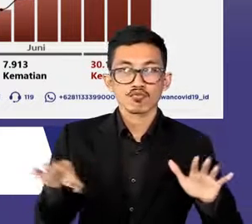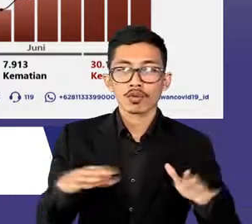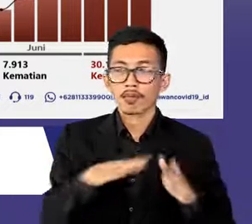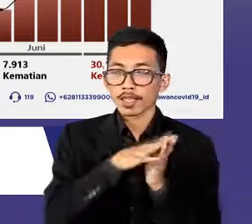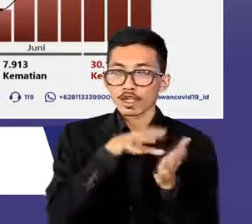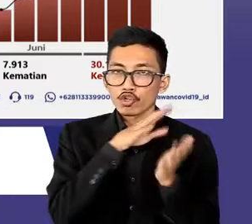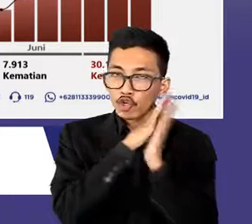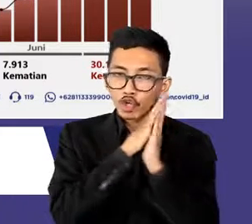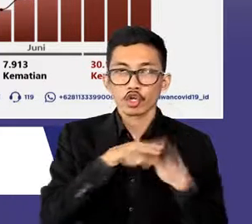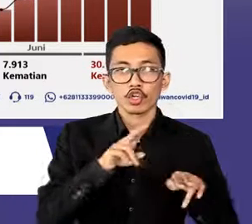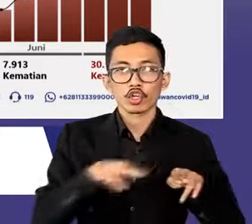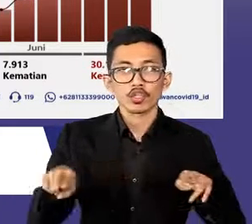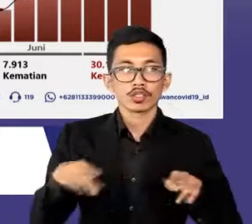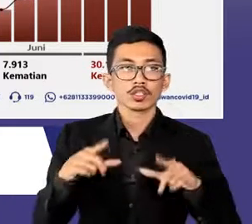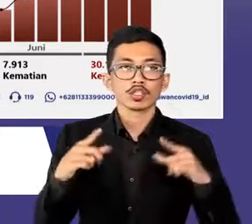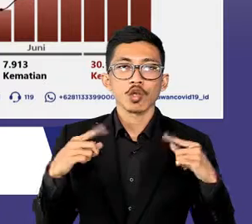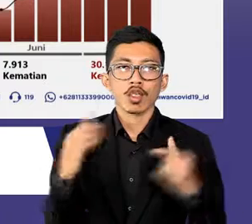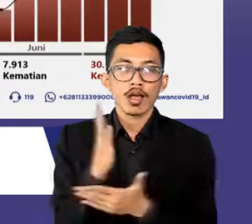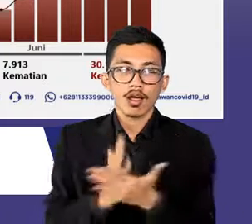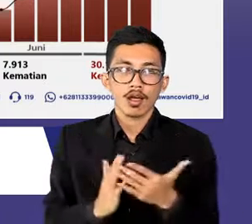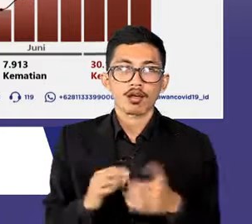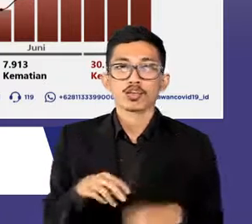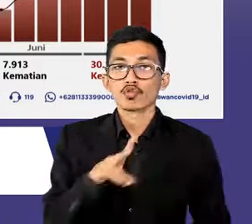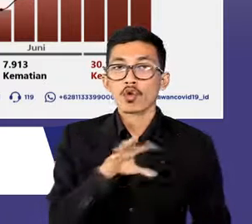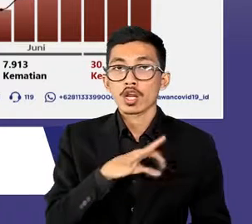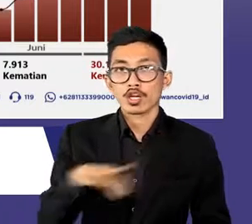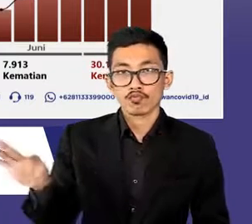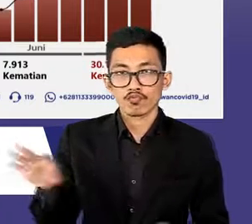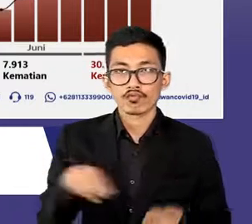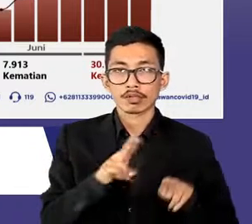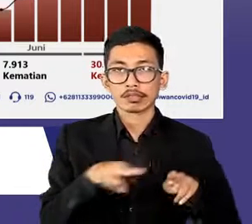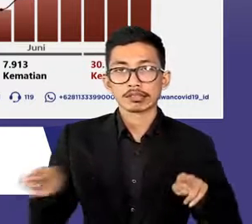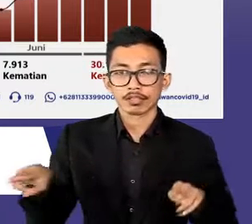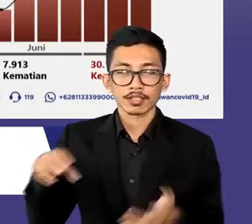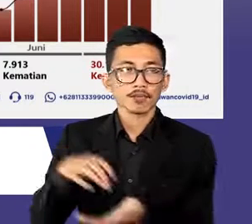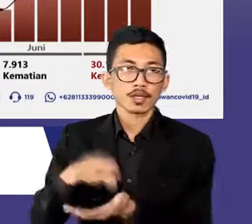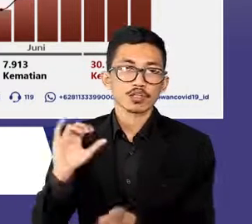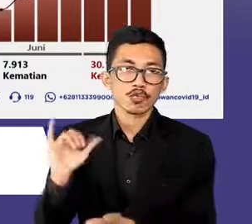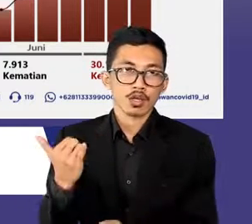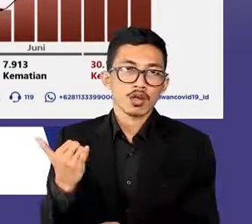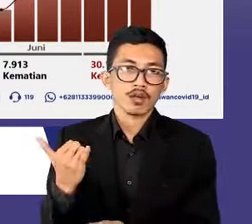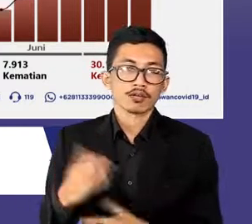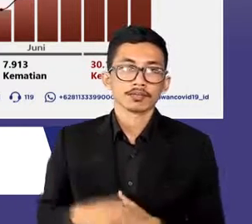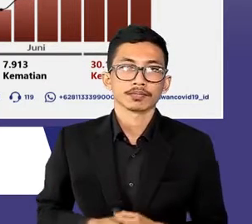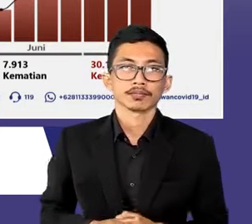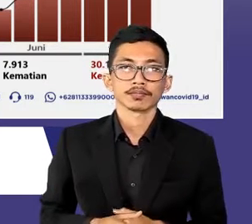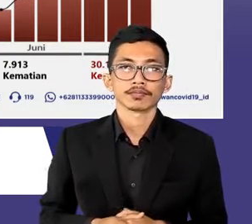tidur di Jawa Tengah dan 2031 tempat tidur di Daerah Istimewa Yogyakarta